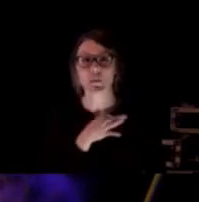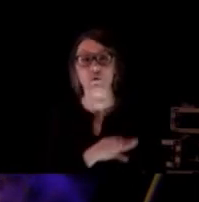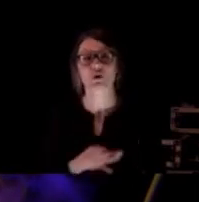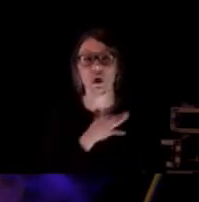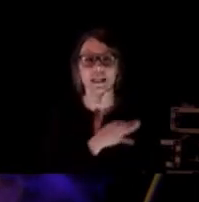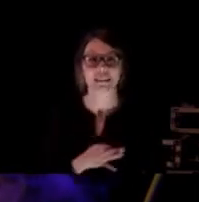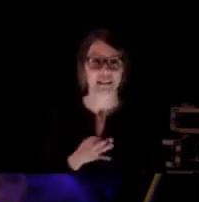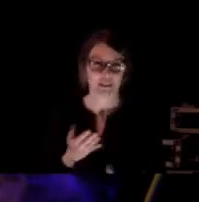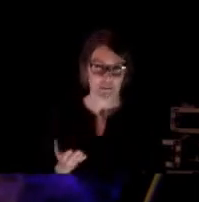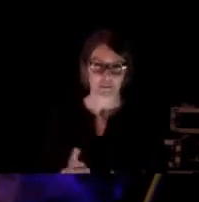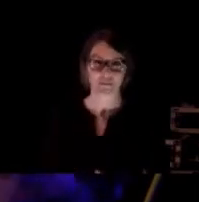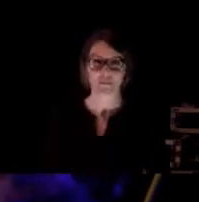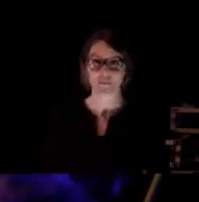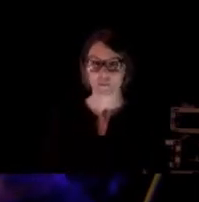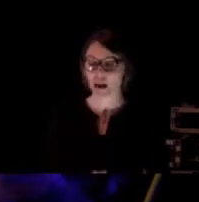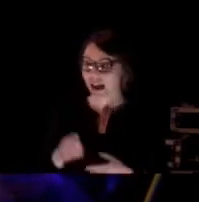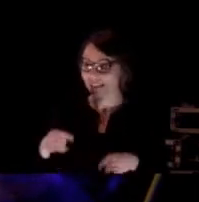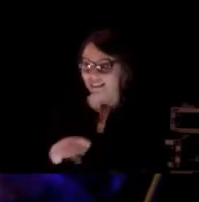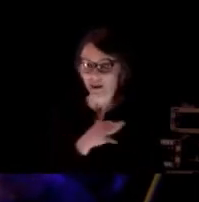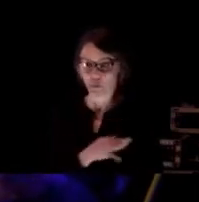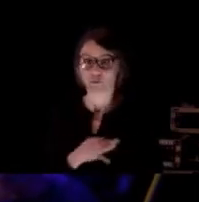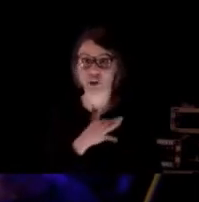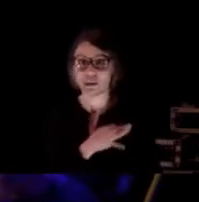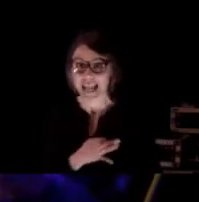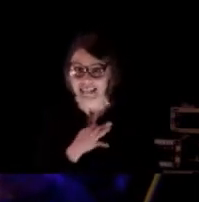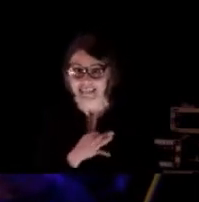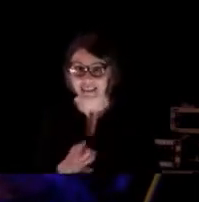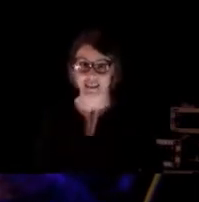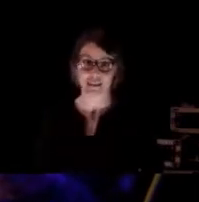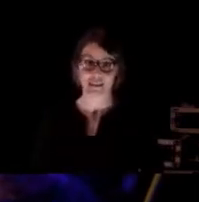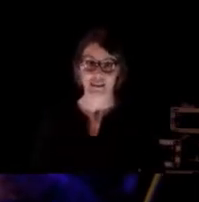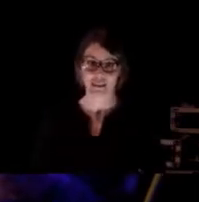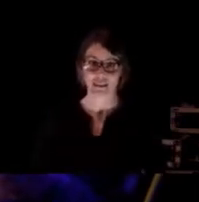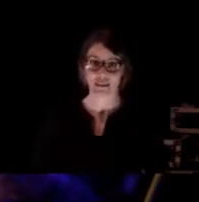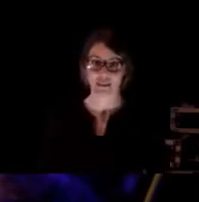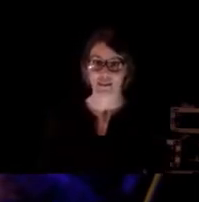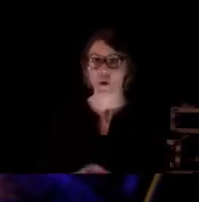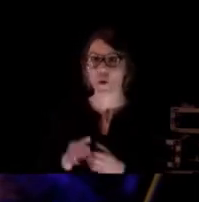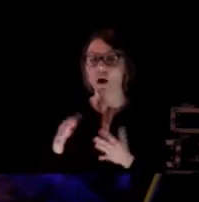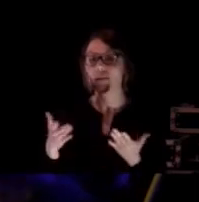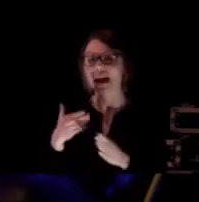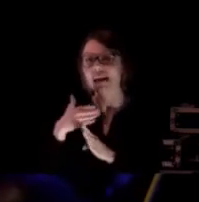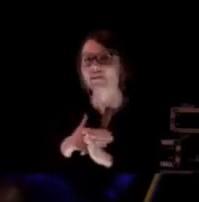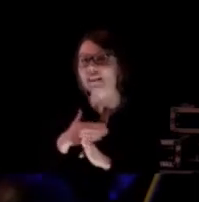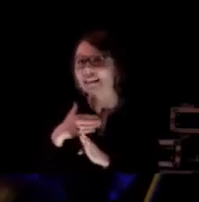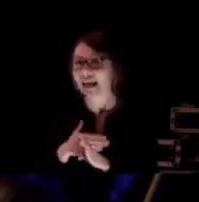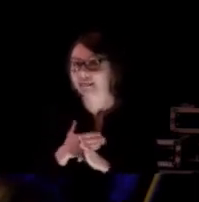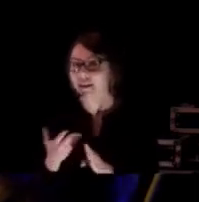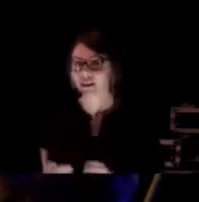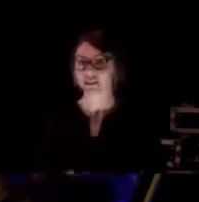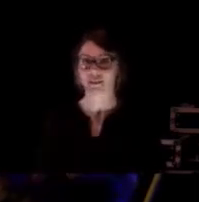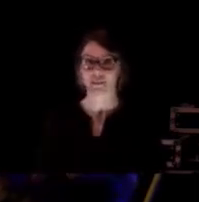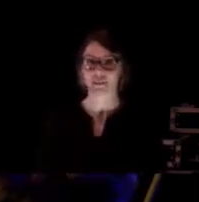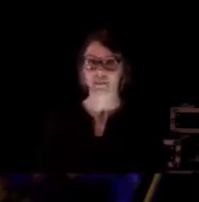profesjonalitet? Er det her profesjonelt? Og hva er kvalitet for så vidt?